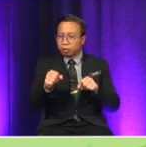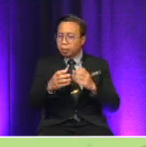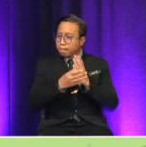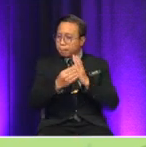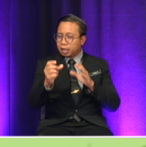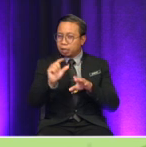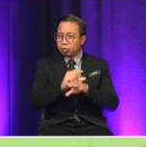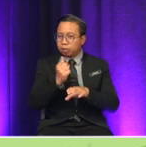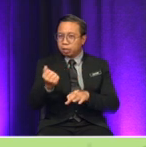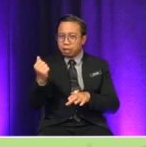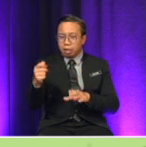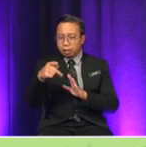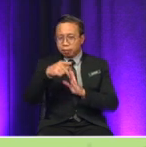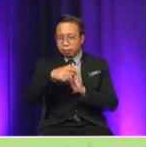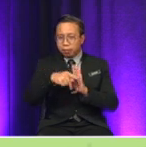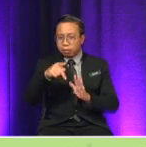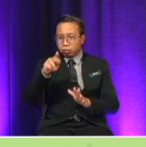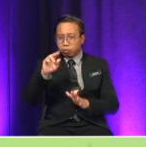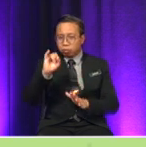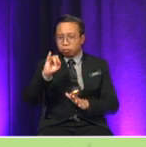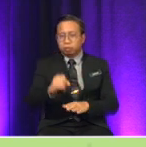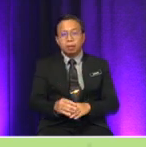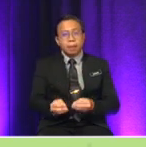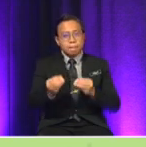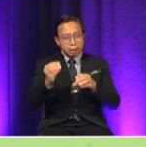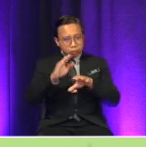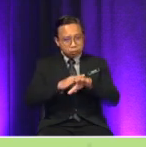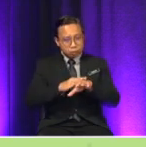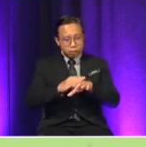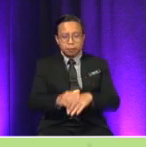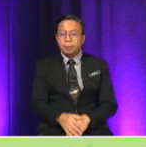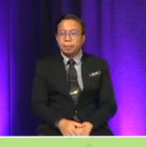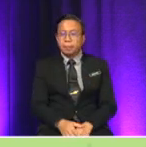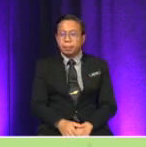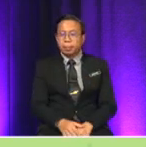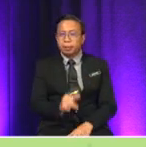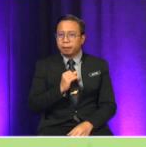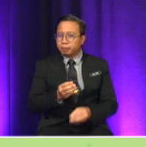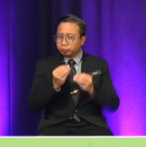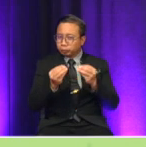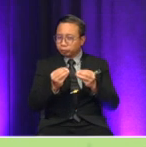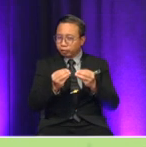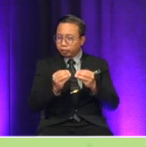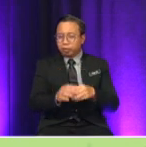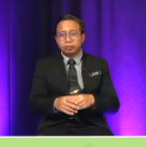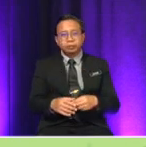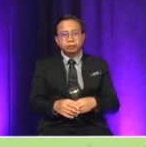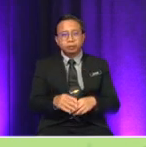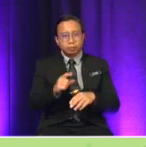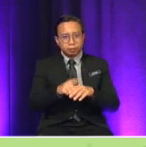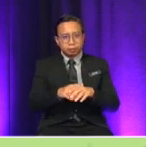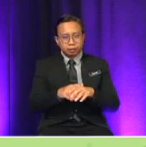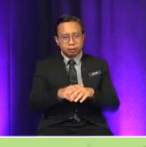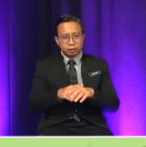perkusi. Nombor tujuh, memberikan pujian dan penghargaan. Okey, saya pun nak berikan pujian dan penghargaan kepada